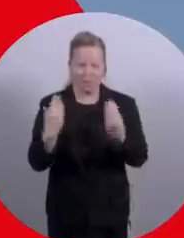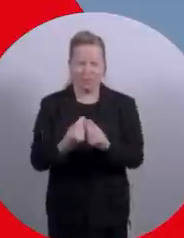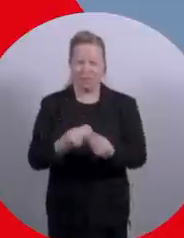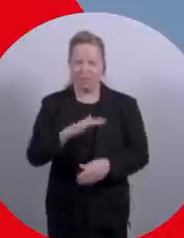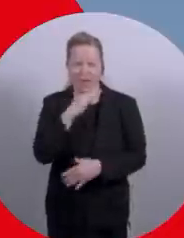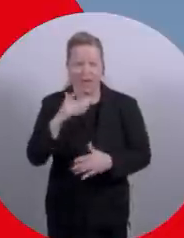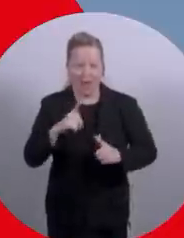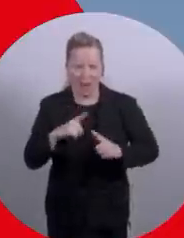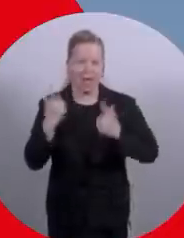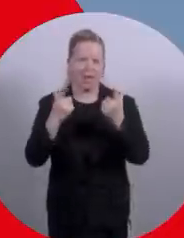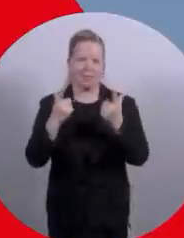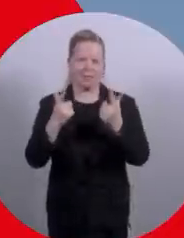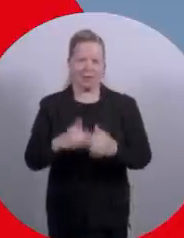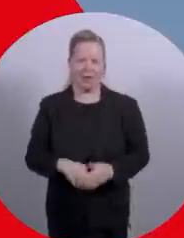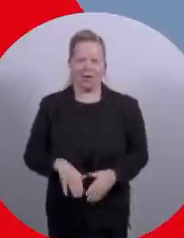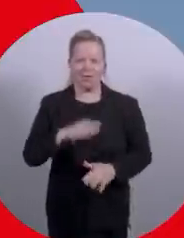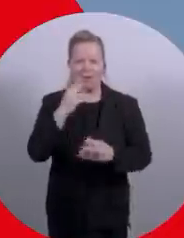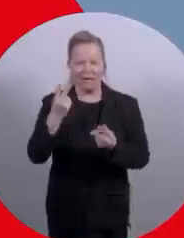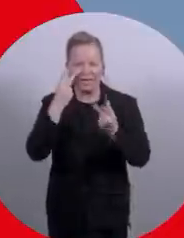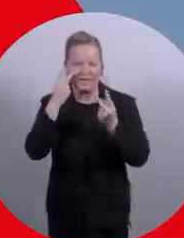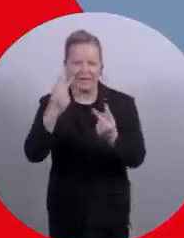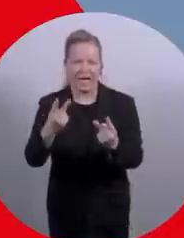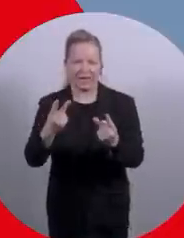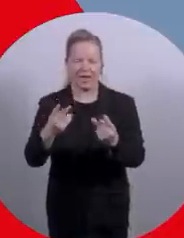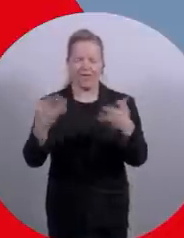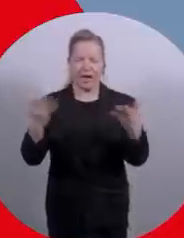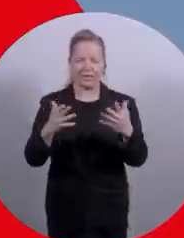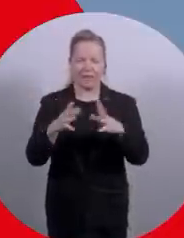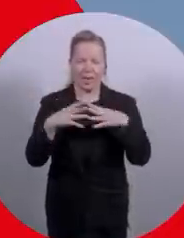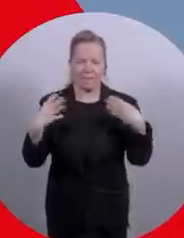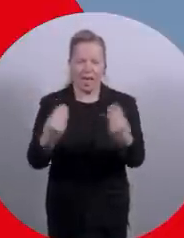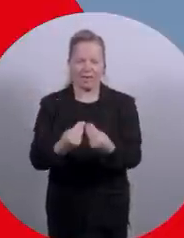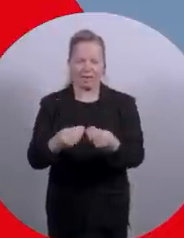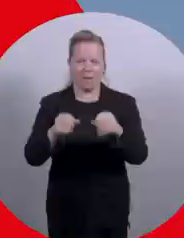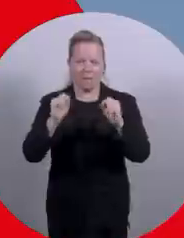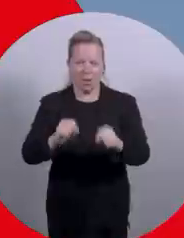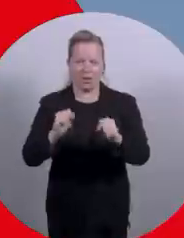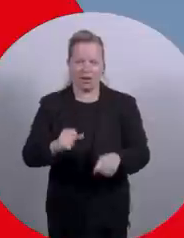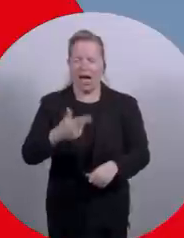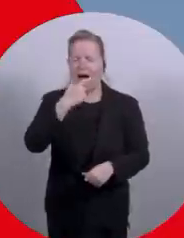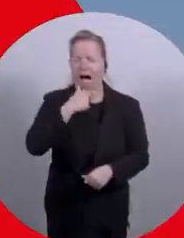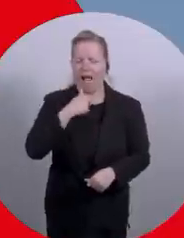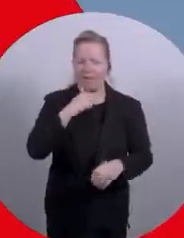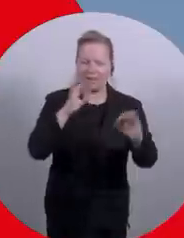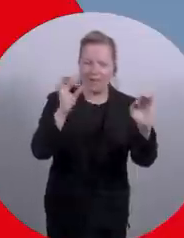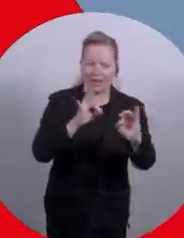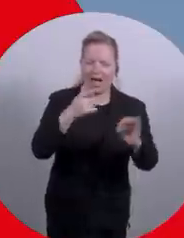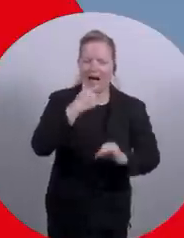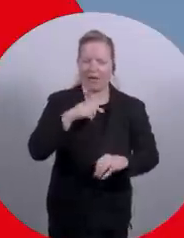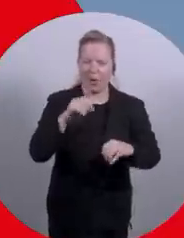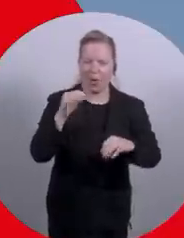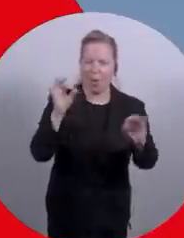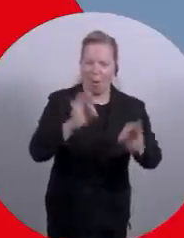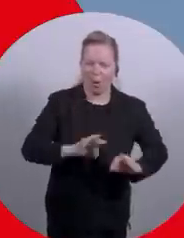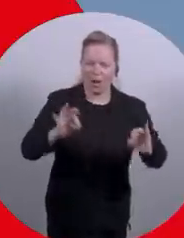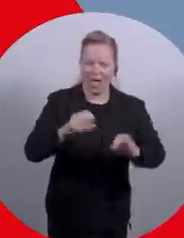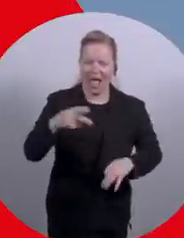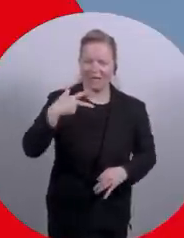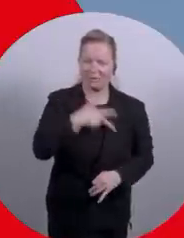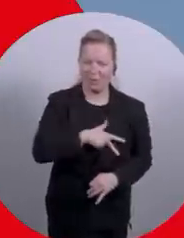was haben wir alles gesehen was alles auf einmal möglich ist in der heutigen Onkel der SPÖ was man auf einmal für